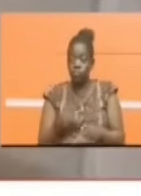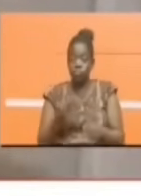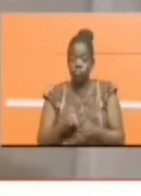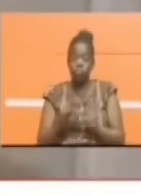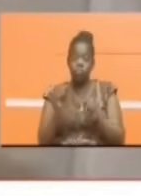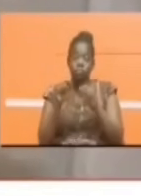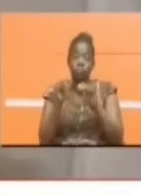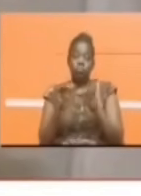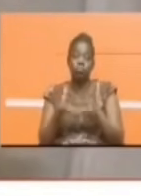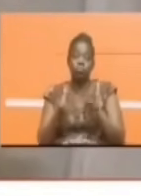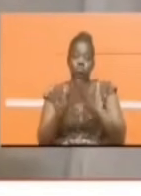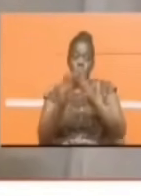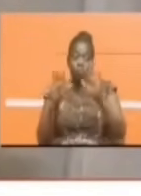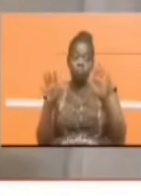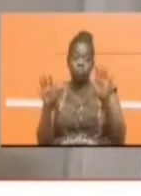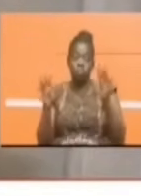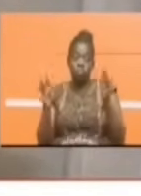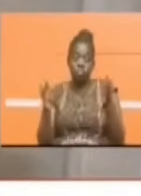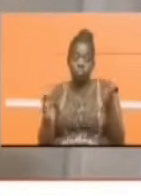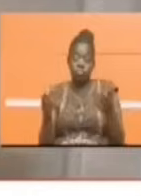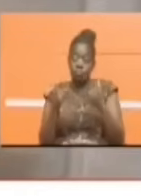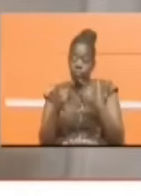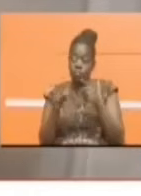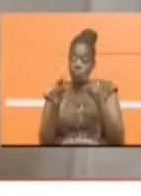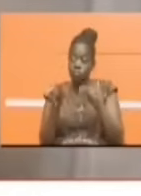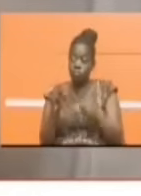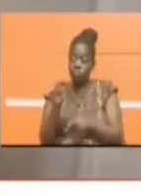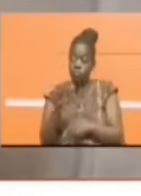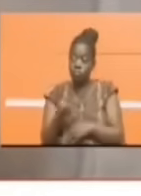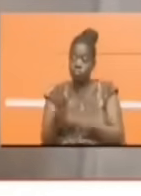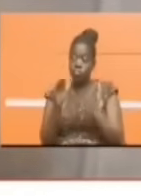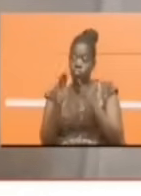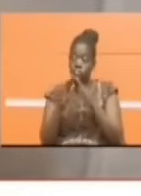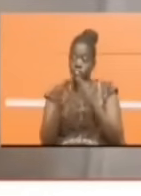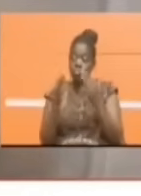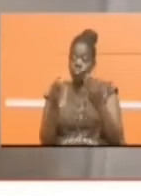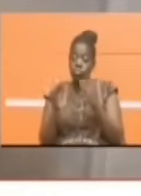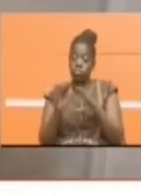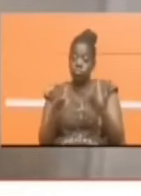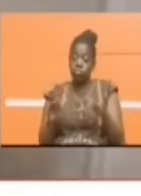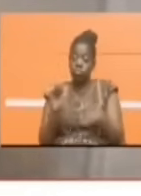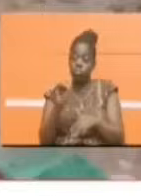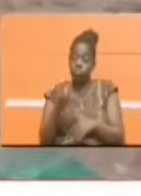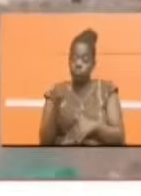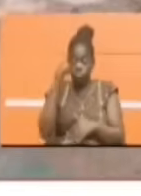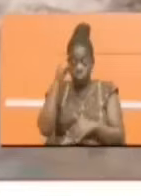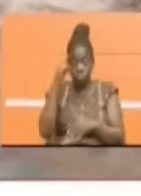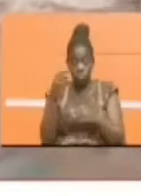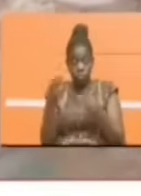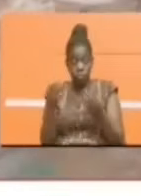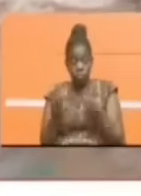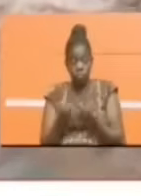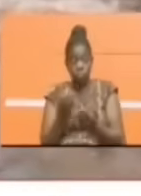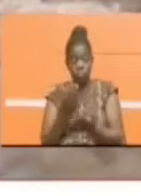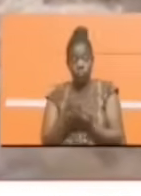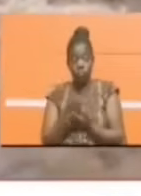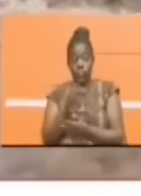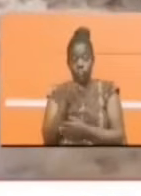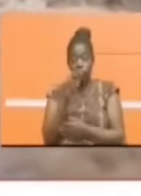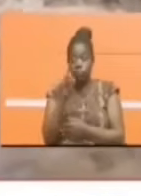okusiibawo obanga babadde bakulima bijja bebito naye nga si njuyi era n'ettaka si liri ttaka lya famire basabye aladisi wa